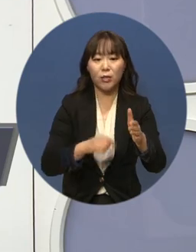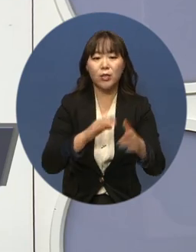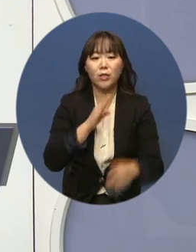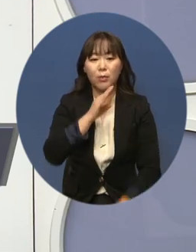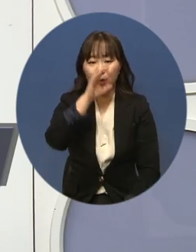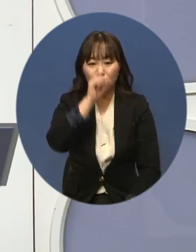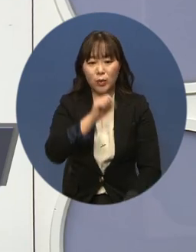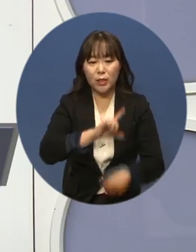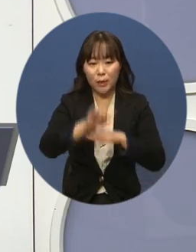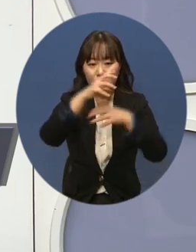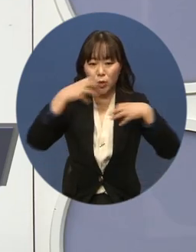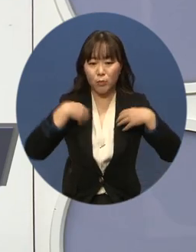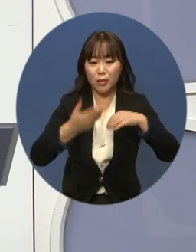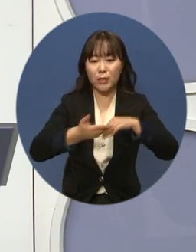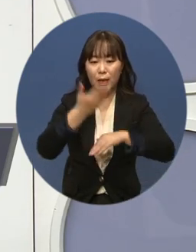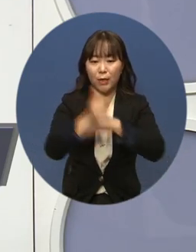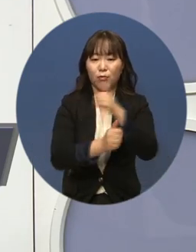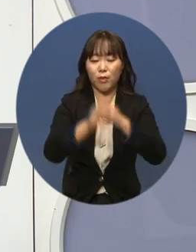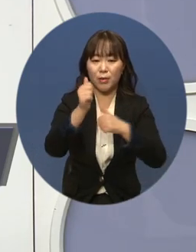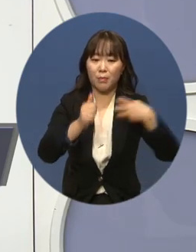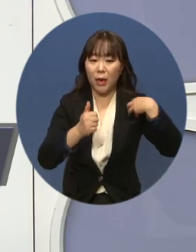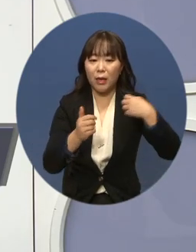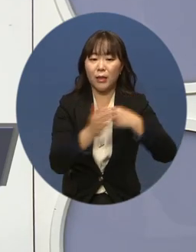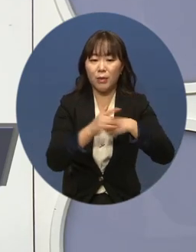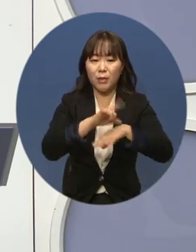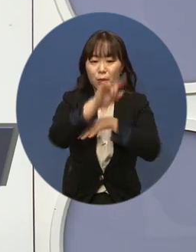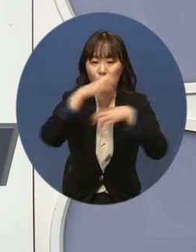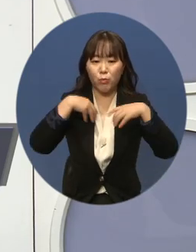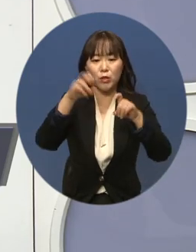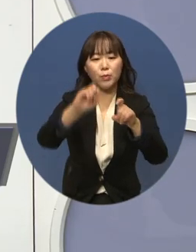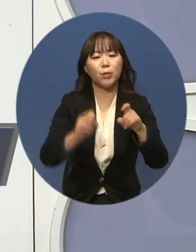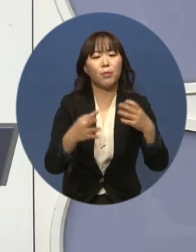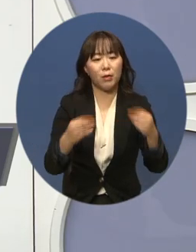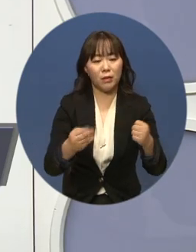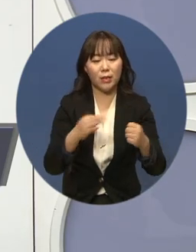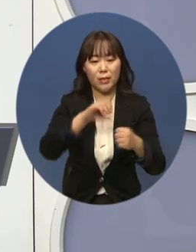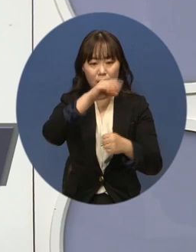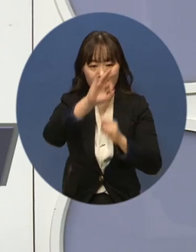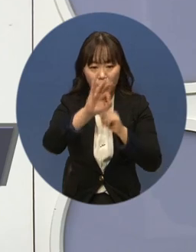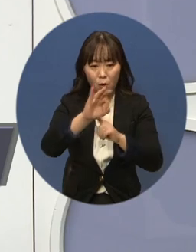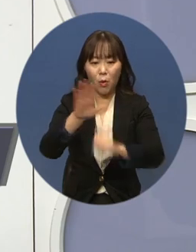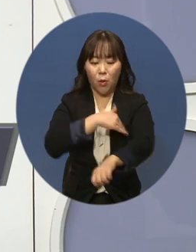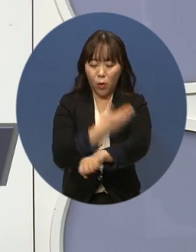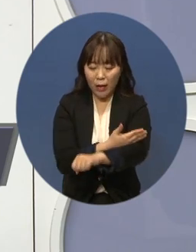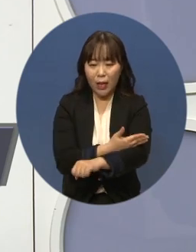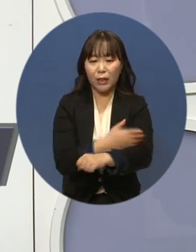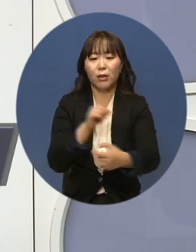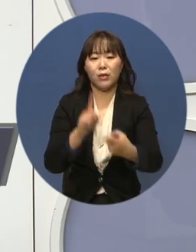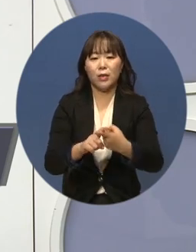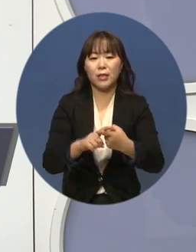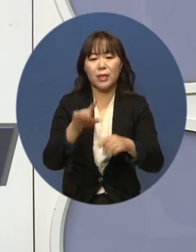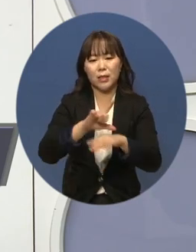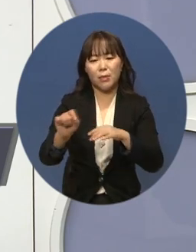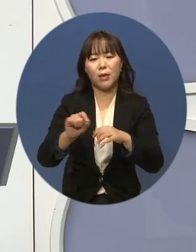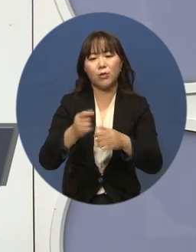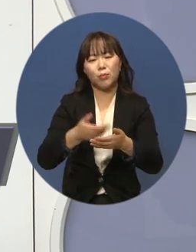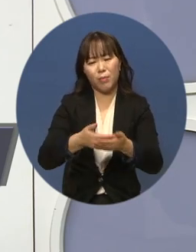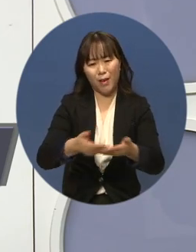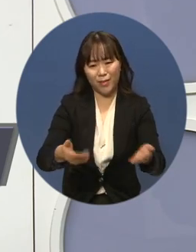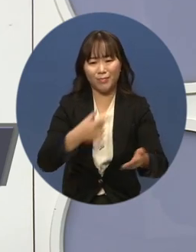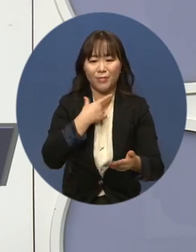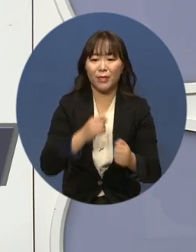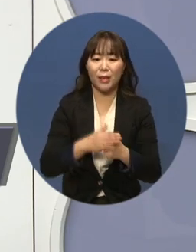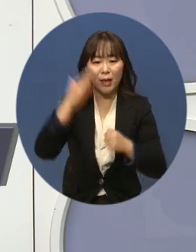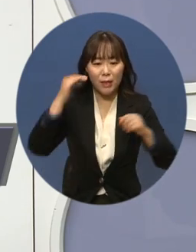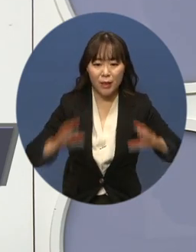지방정부 상임위원장 하면서 지방정부 심부름을 많이 했는데요. 재정, 권한 이런 걸 정말 좀 지방이 좋습니다.